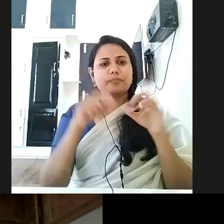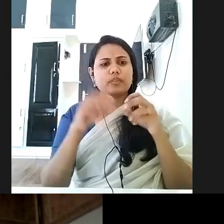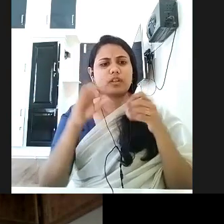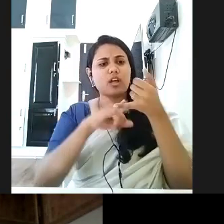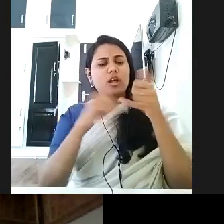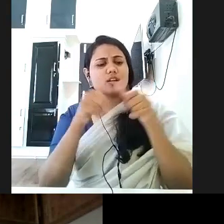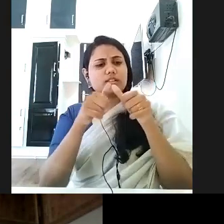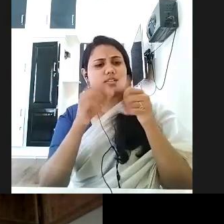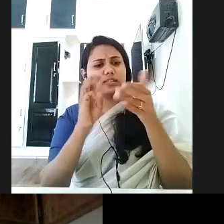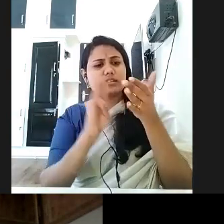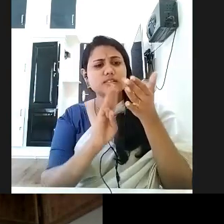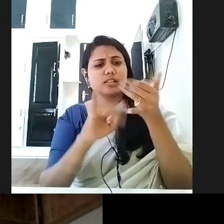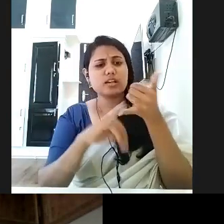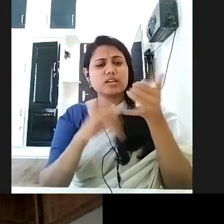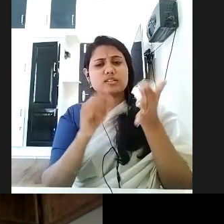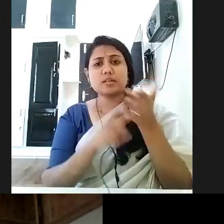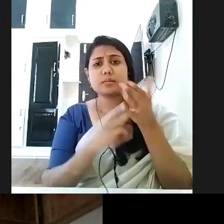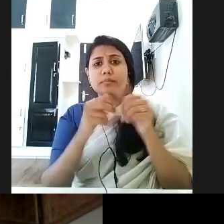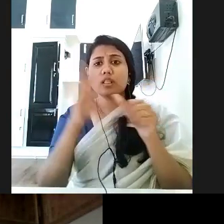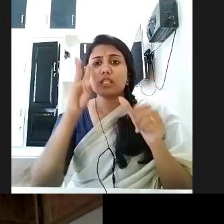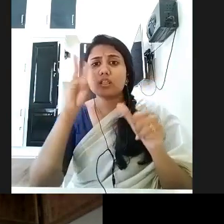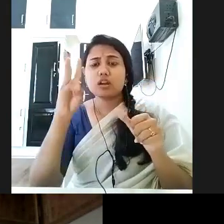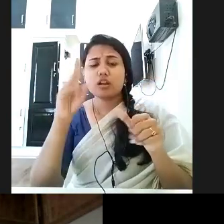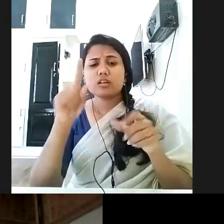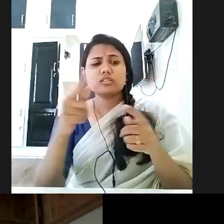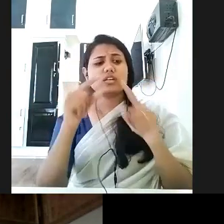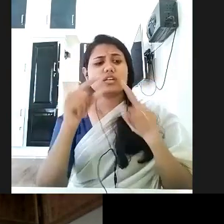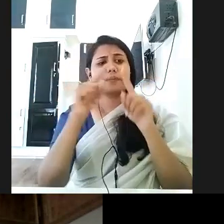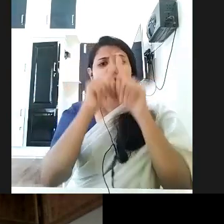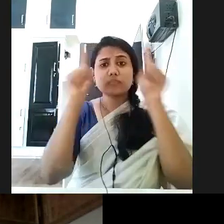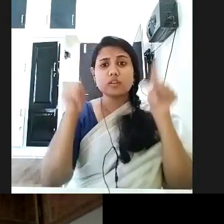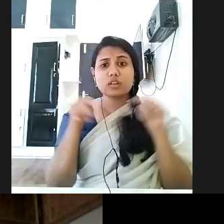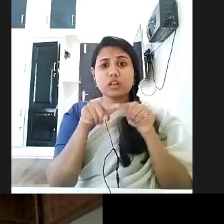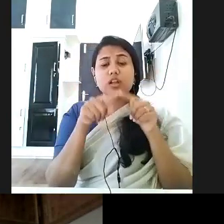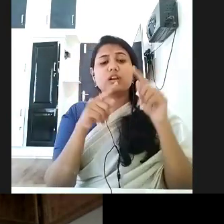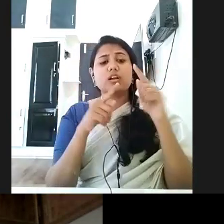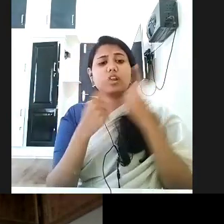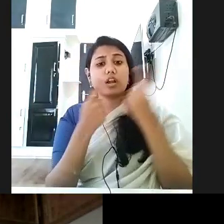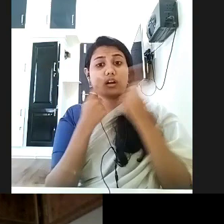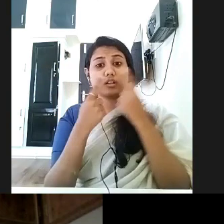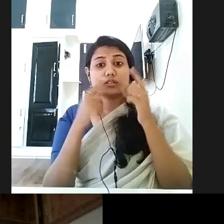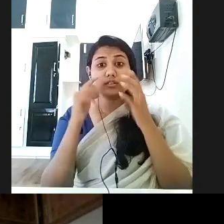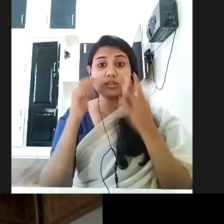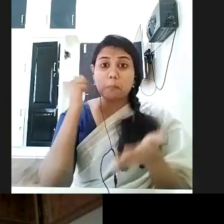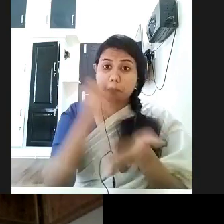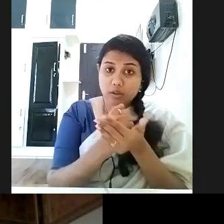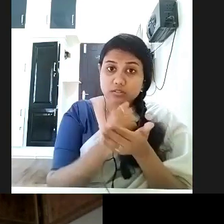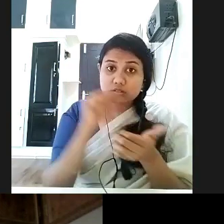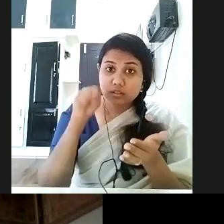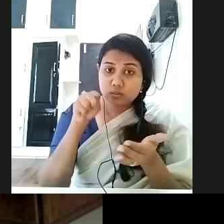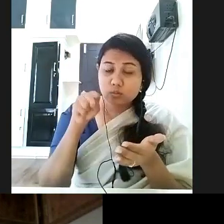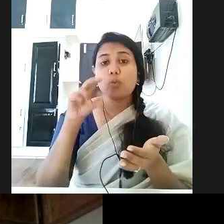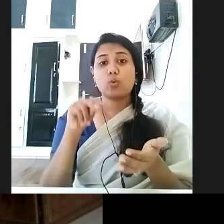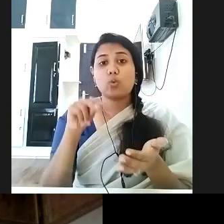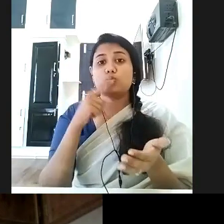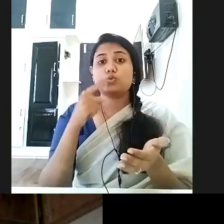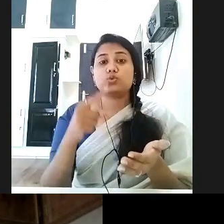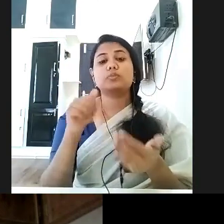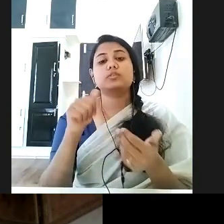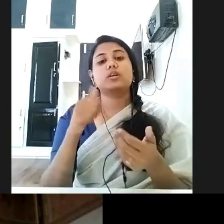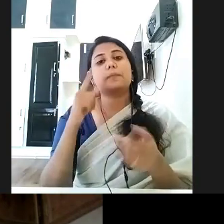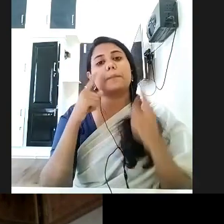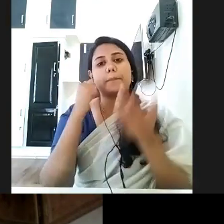അതിന് ജനറ്റിക് ടെസ്റ്റ് മസ്റ്റ് ആണോ എന്ന് അറിയാൻ വേണ്ടിട്ടായിരുന്നു. അത് ക്ലിയർ ആയി. വേണം സർ, ജനറ്റിക് ടെസ്റ്റ് മസ്റ്റ് ആണ്. സാർ